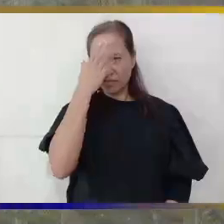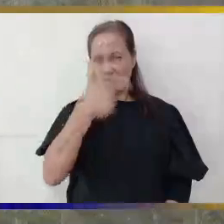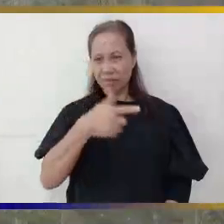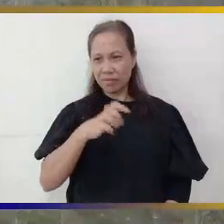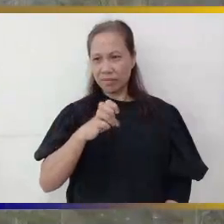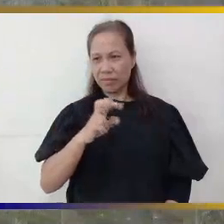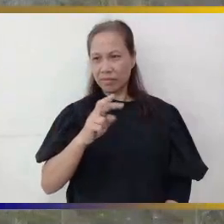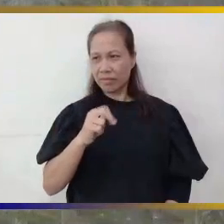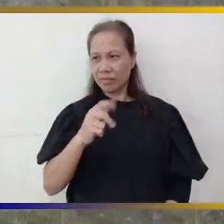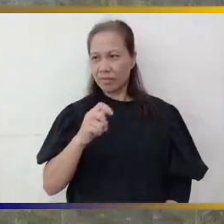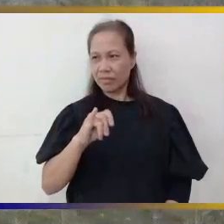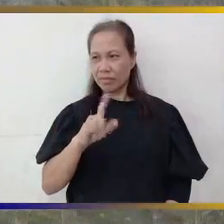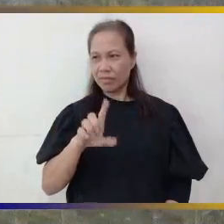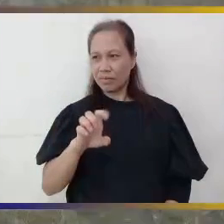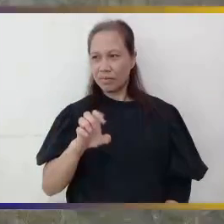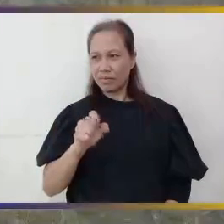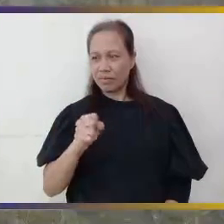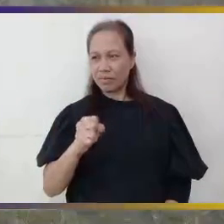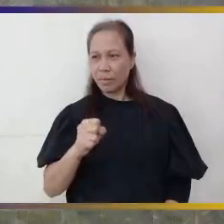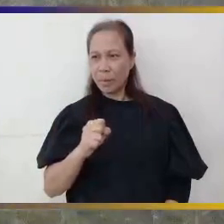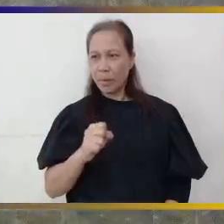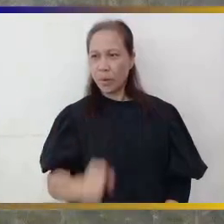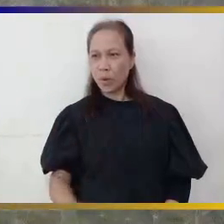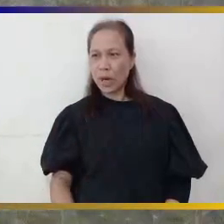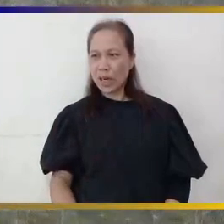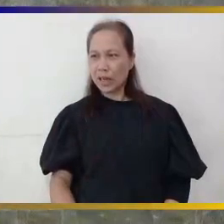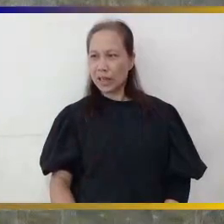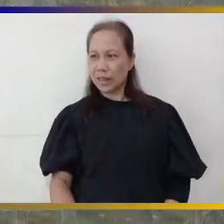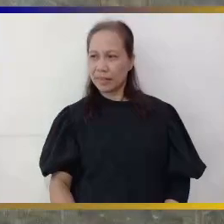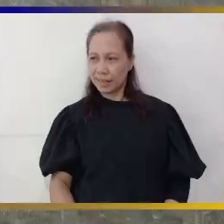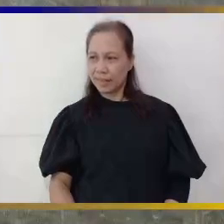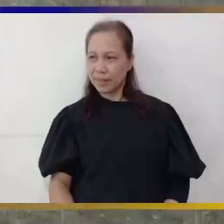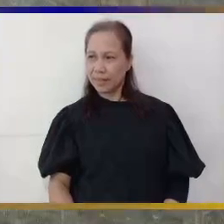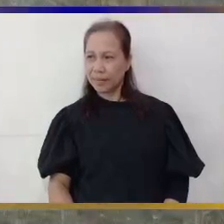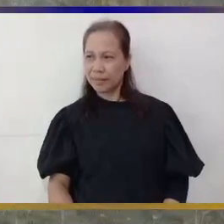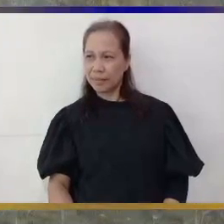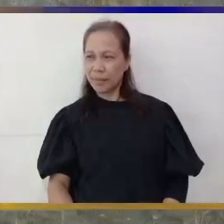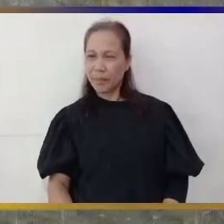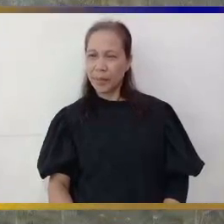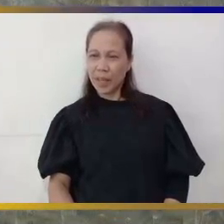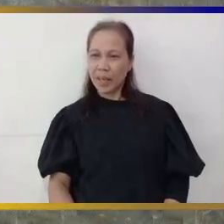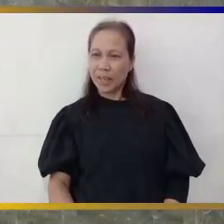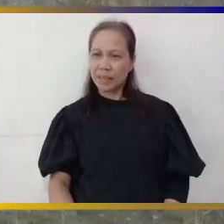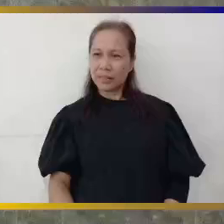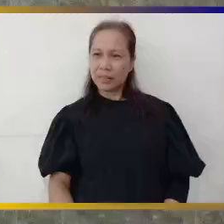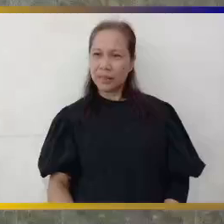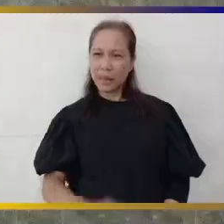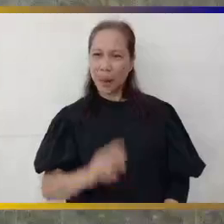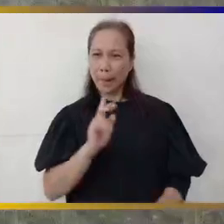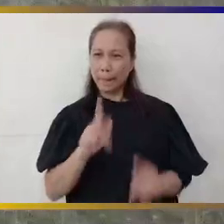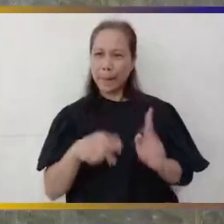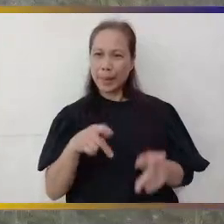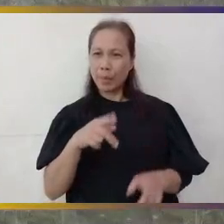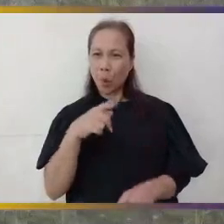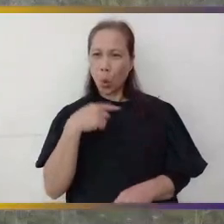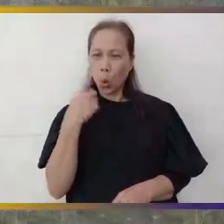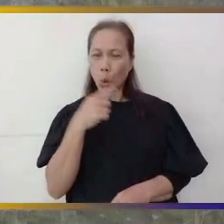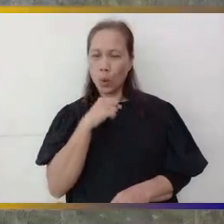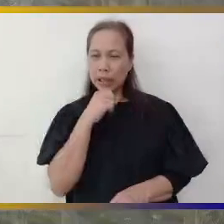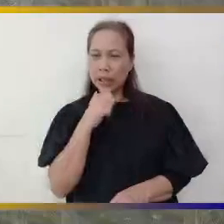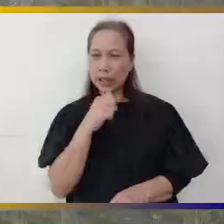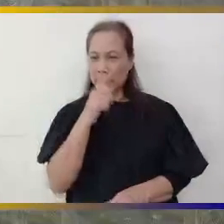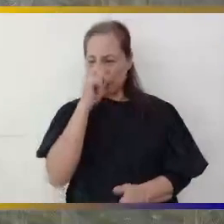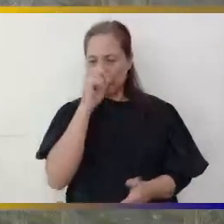Sino Itong mga gentiles They don't Worship me They are not my worshipers They're pagans